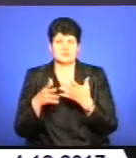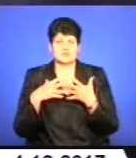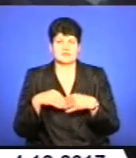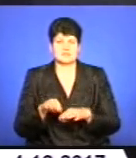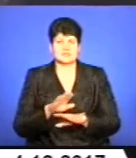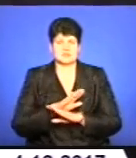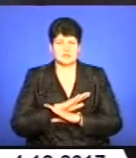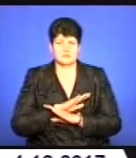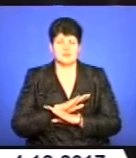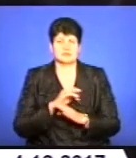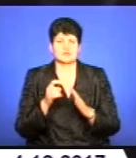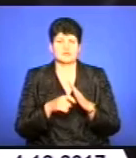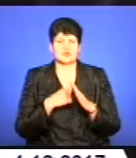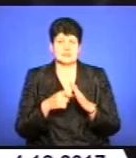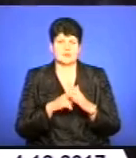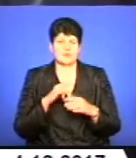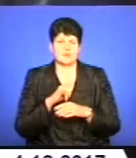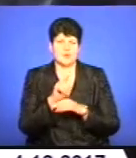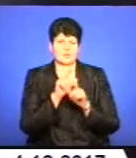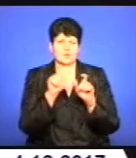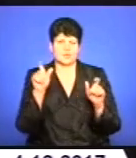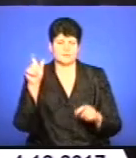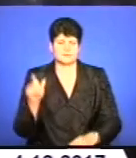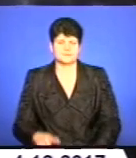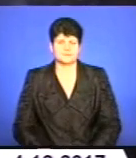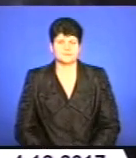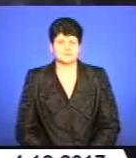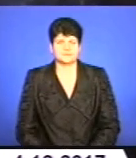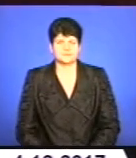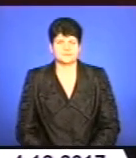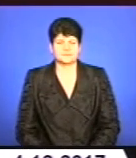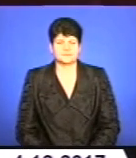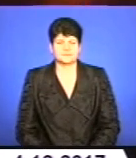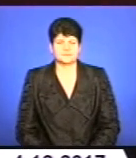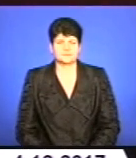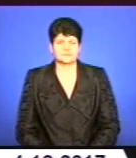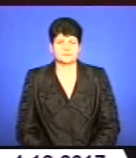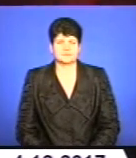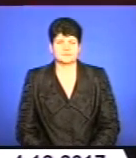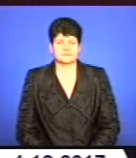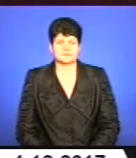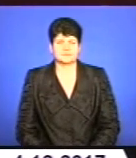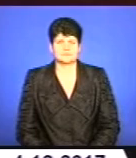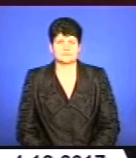загиблих у боях за Донецький аеропорт. Ірина Терлюк, Василь Панчук, Вісті ТТБ.